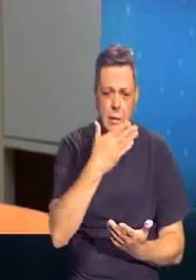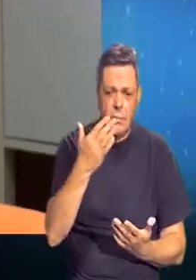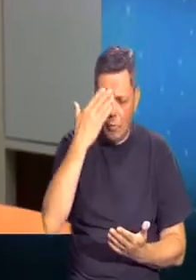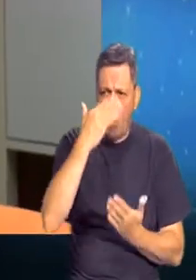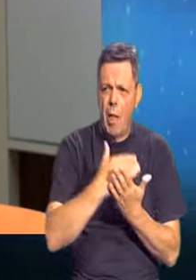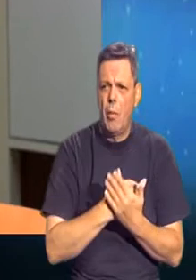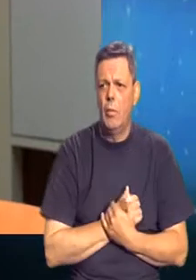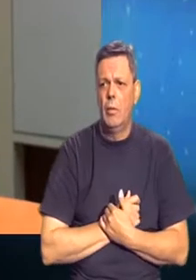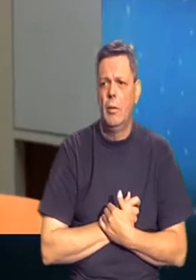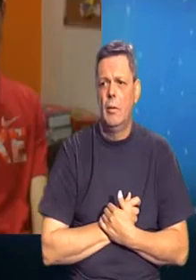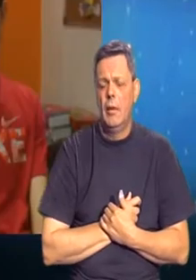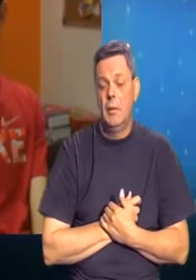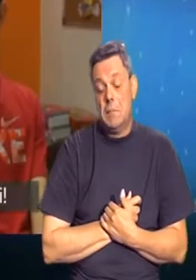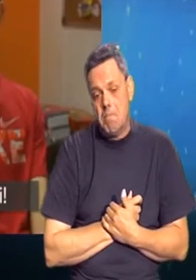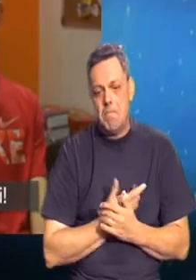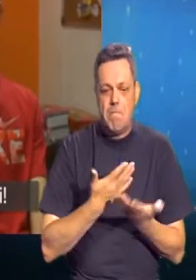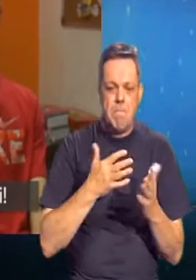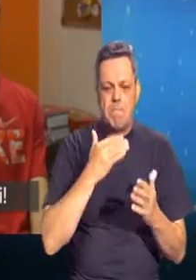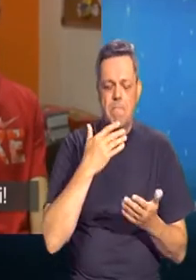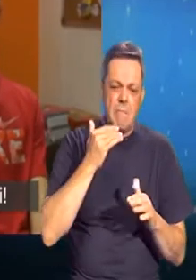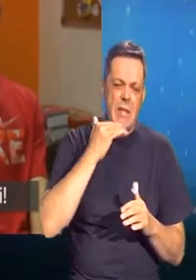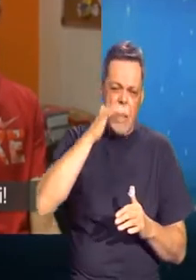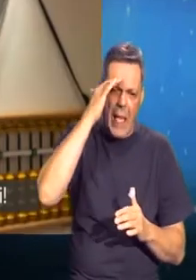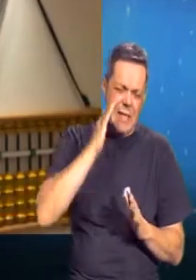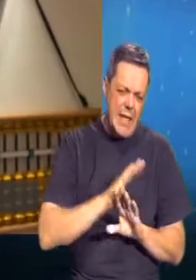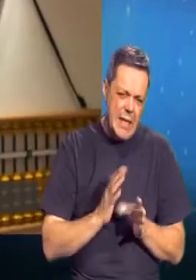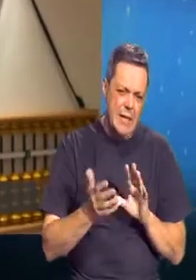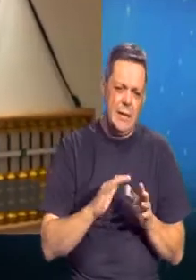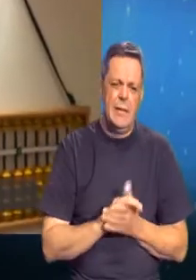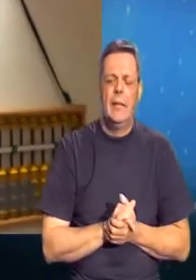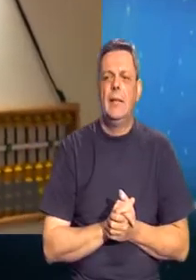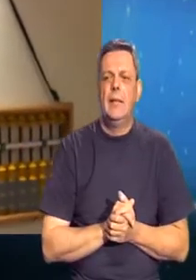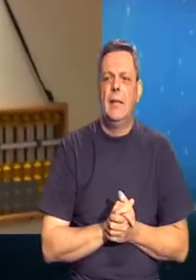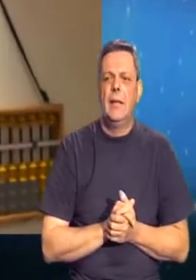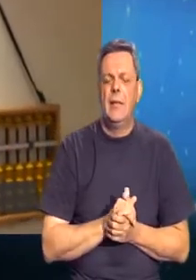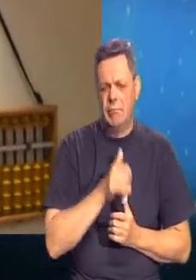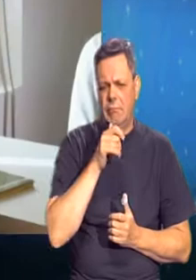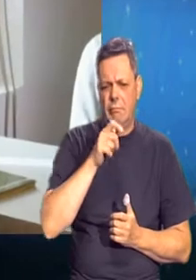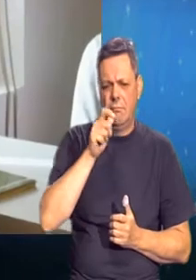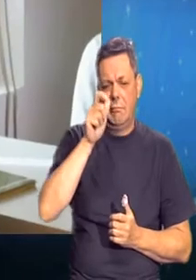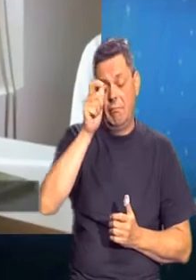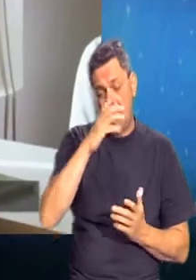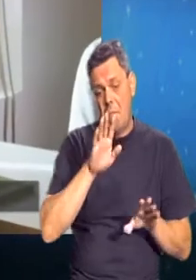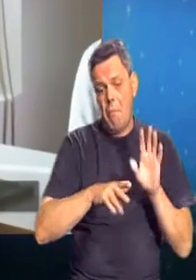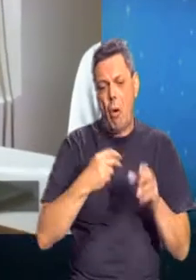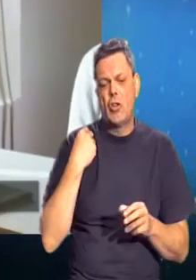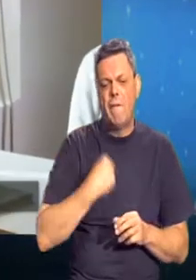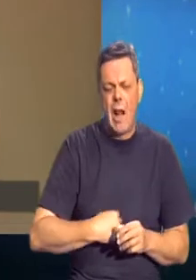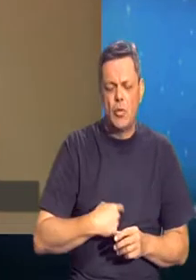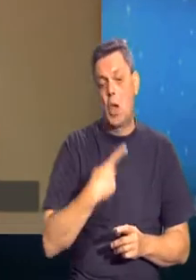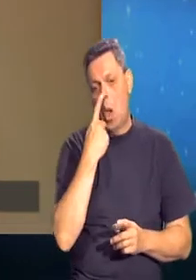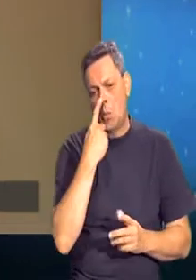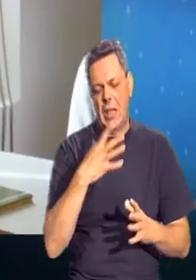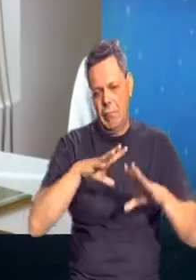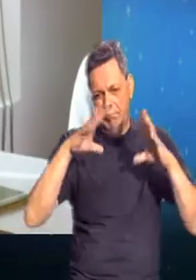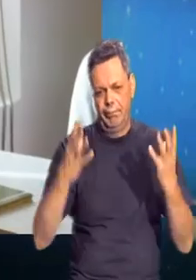planu? Evo, talijanski učim već, a i za srednje ili francuski ili